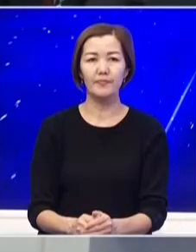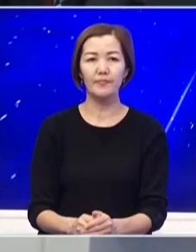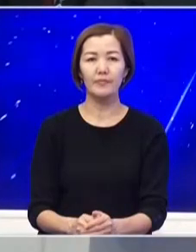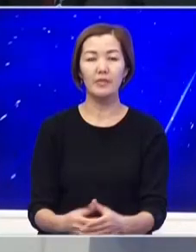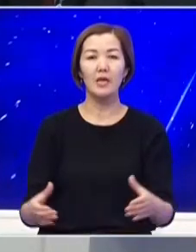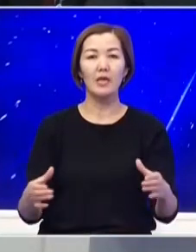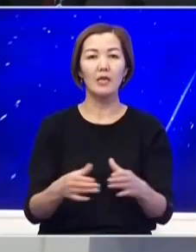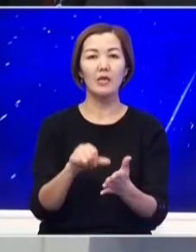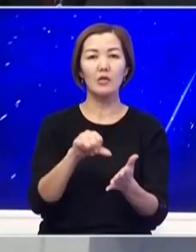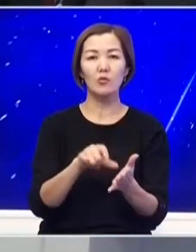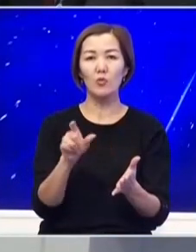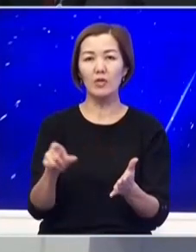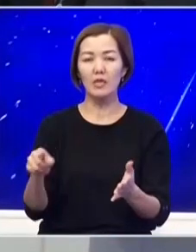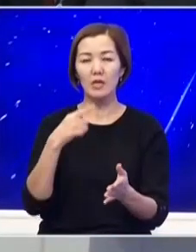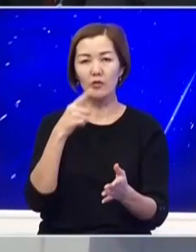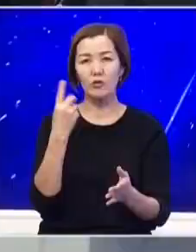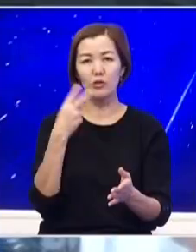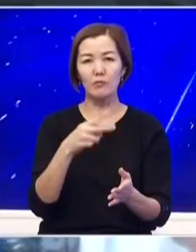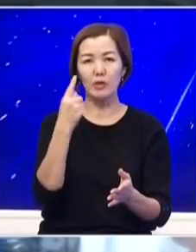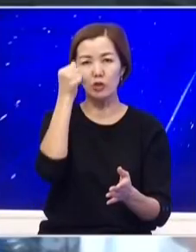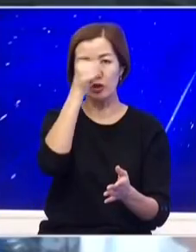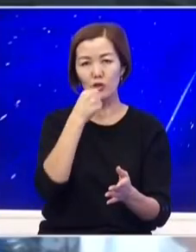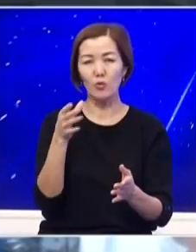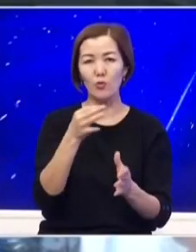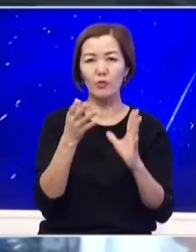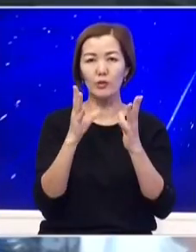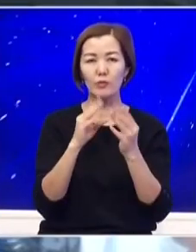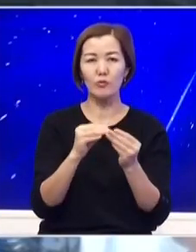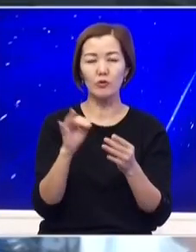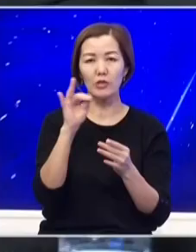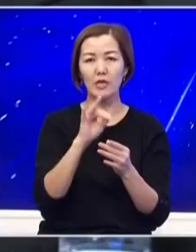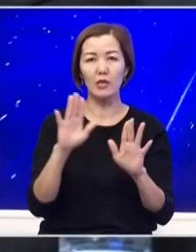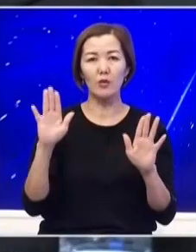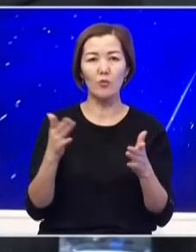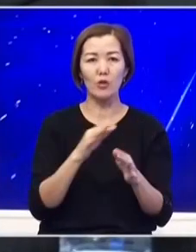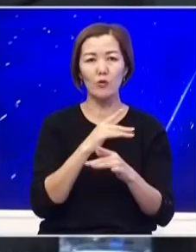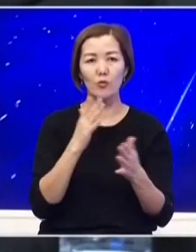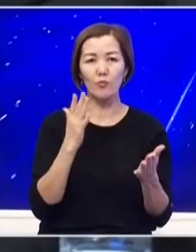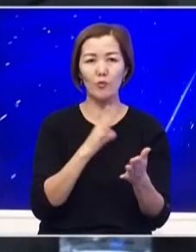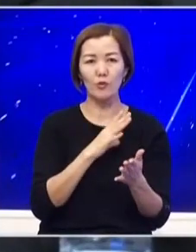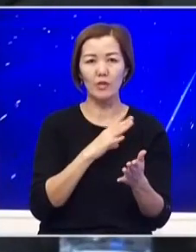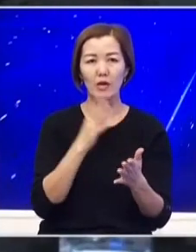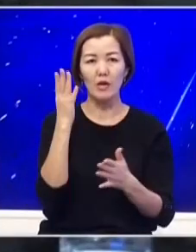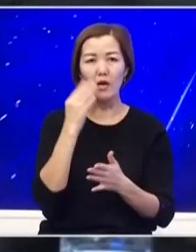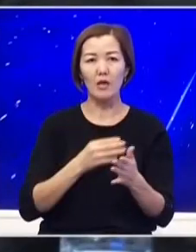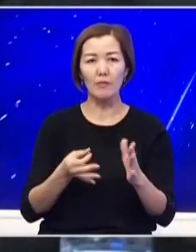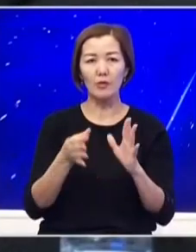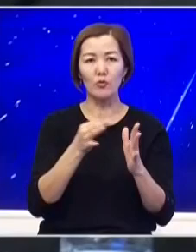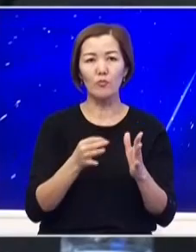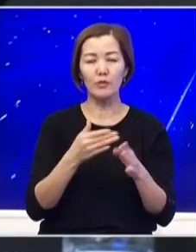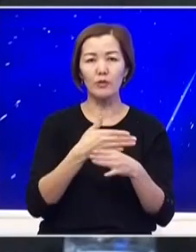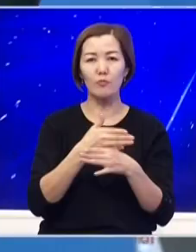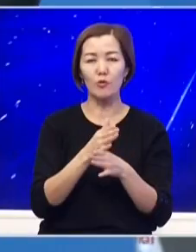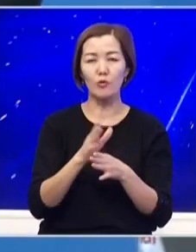Кеңес өкілдерінің айтуынша 2022 жылы облыс үшін тарихи оқиғаларға толы жыл болды. Алматы облысы бөлініп,